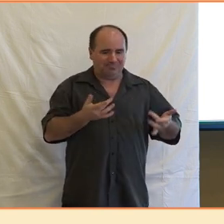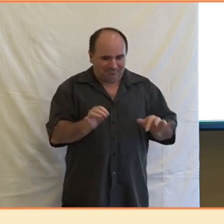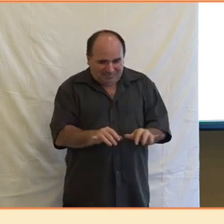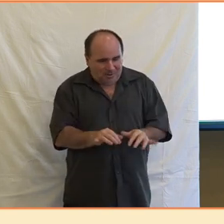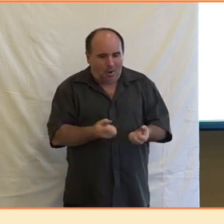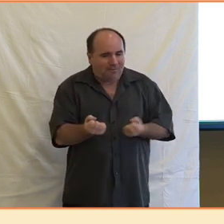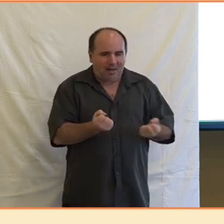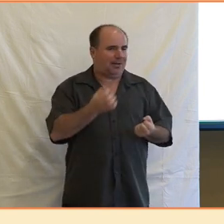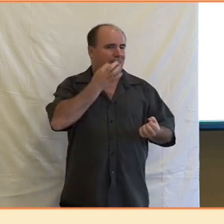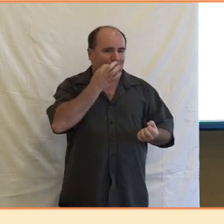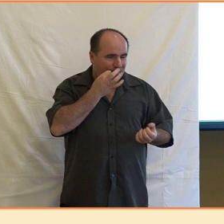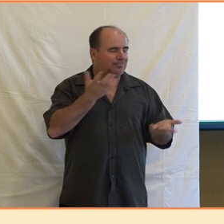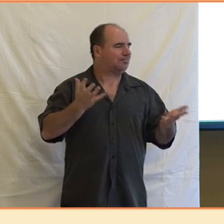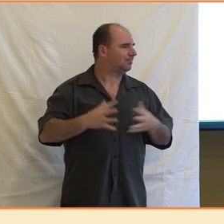prohlubovat.